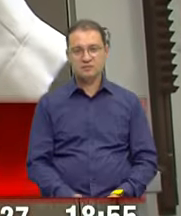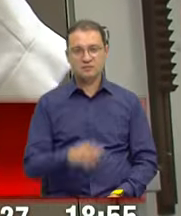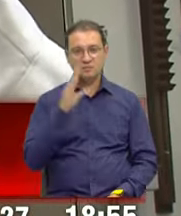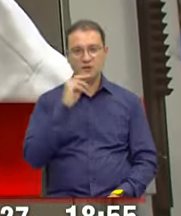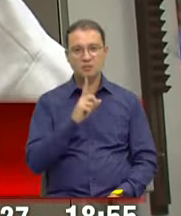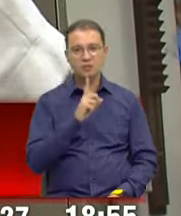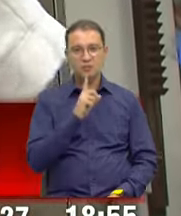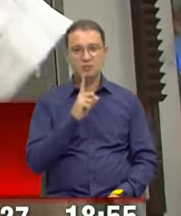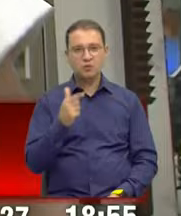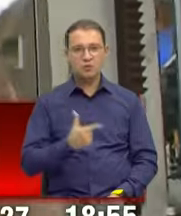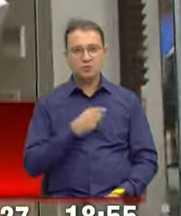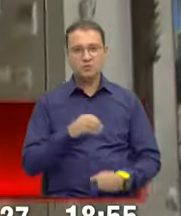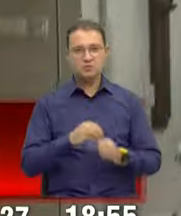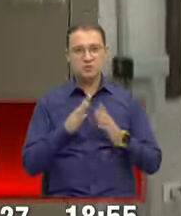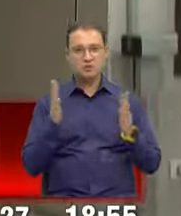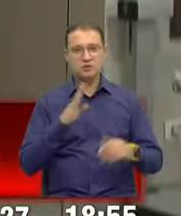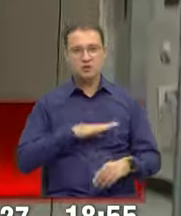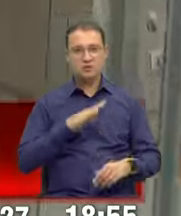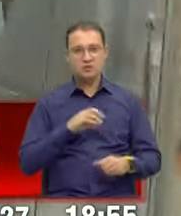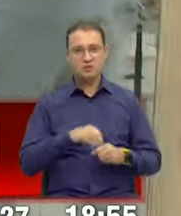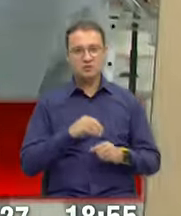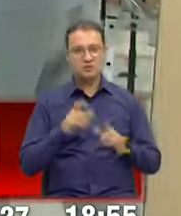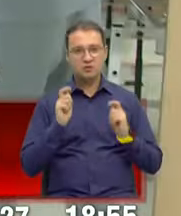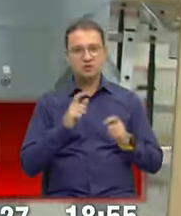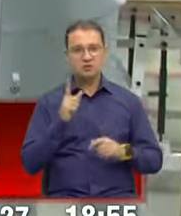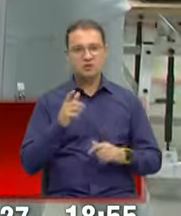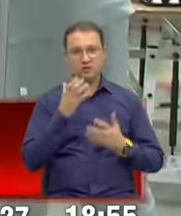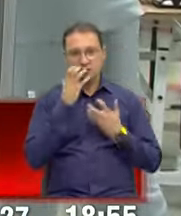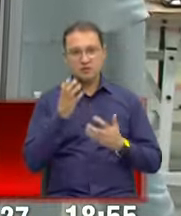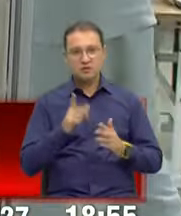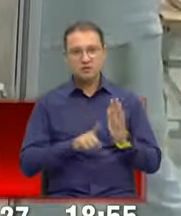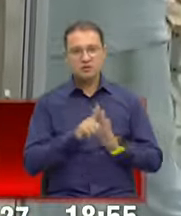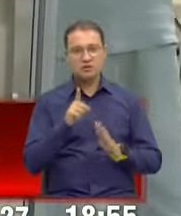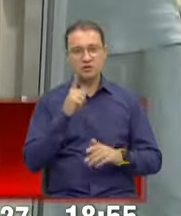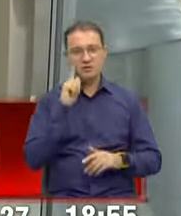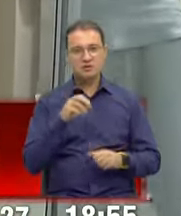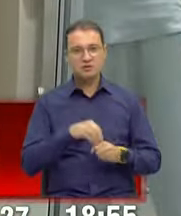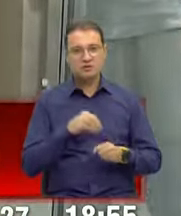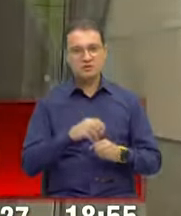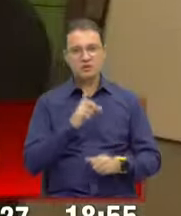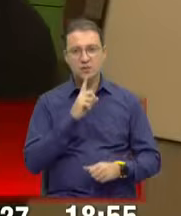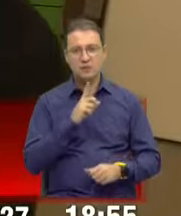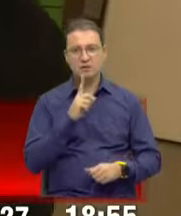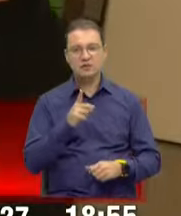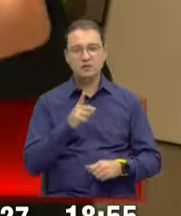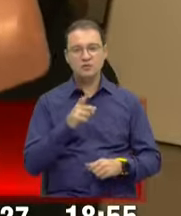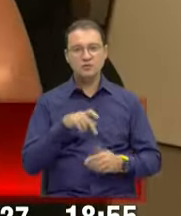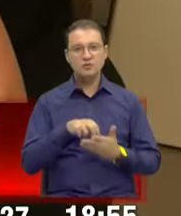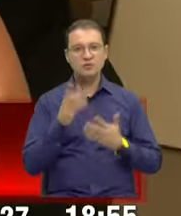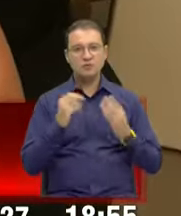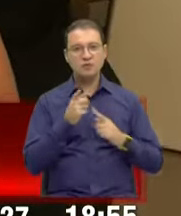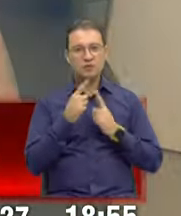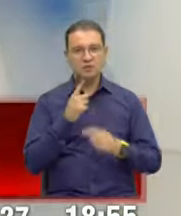Pastanın mumları umut için, büyük bir sabır için, zorlukları şefkatle aşabilen insanlar için üflendi. Artık